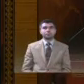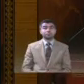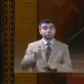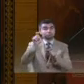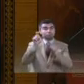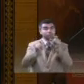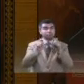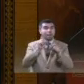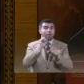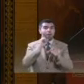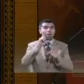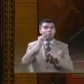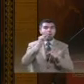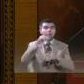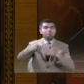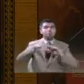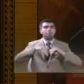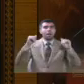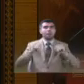السيدات والسادة النواب المحترمين،